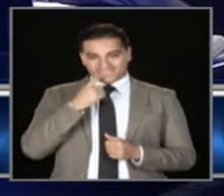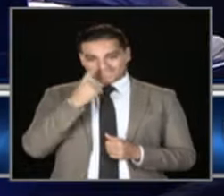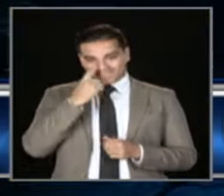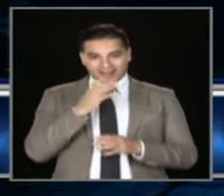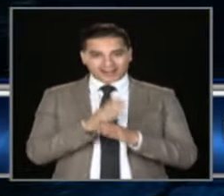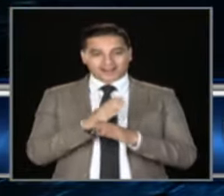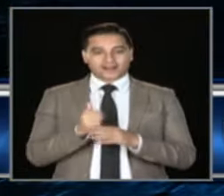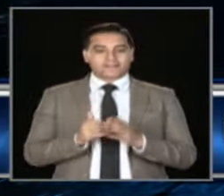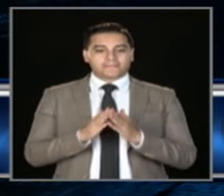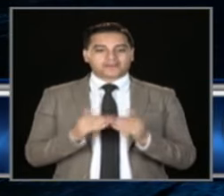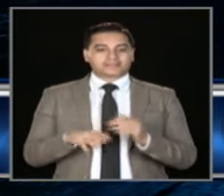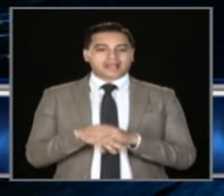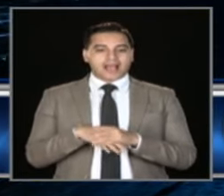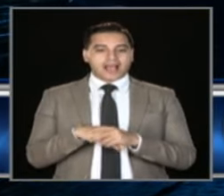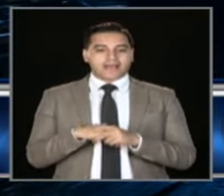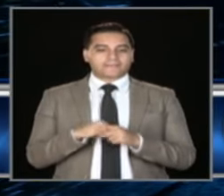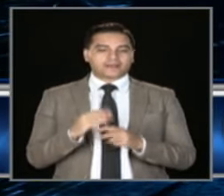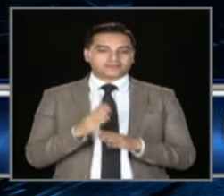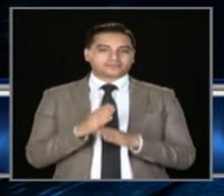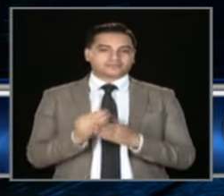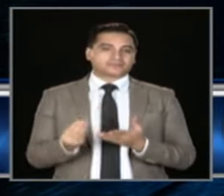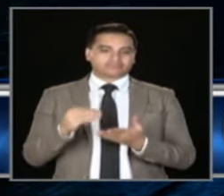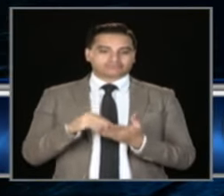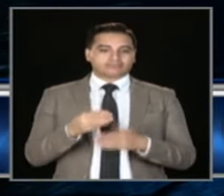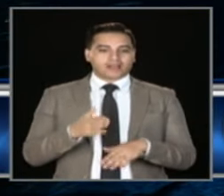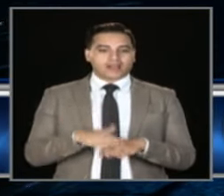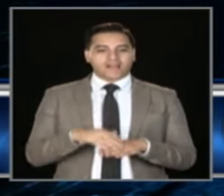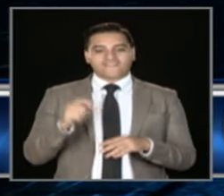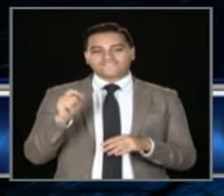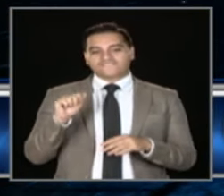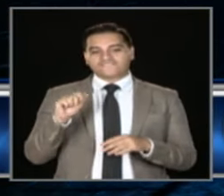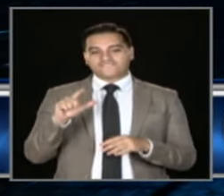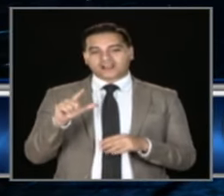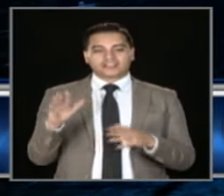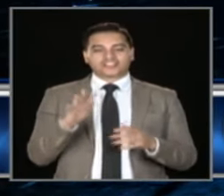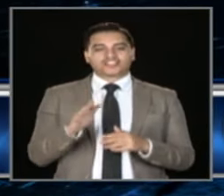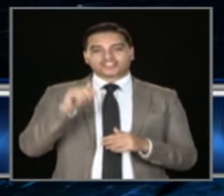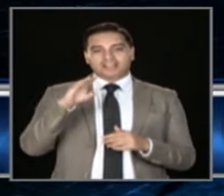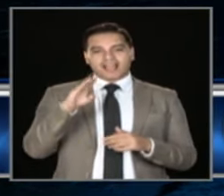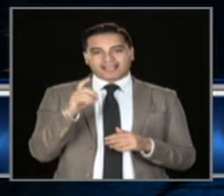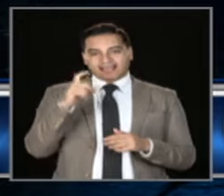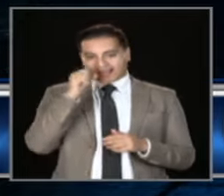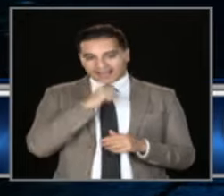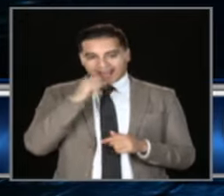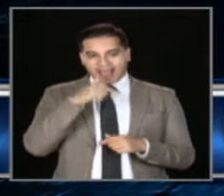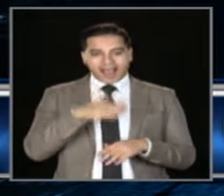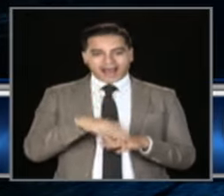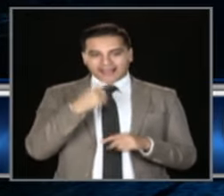هو فنانه مصريه شاركت فضل شاكر غناء العام الجديد فمن